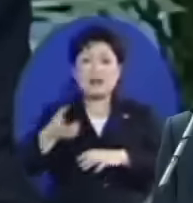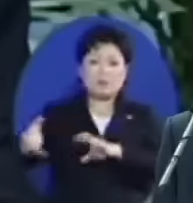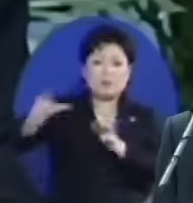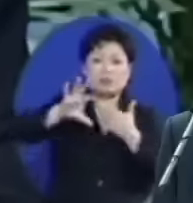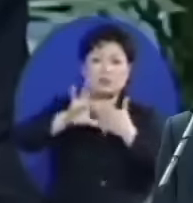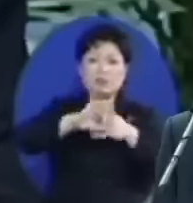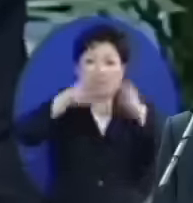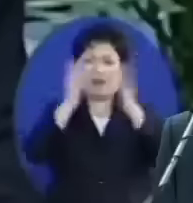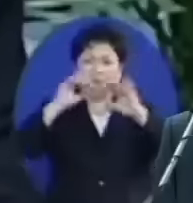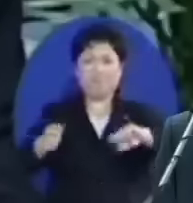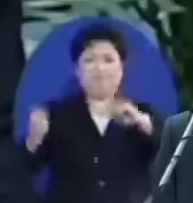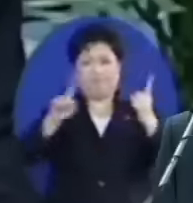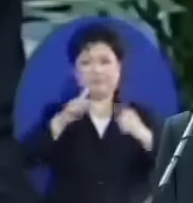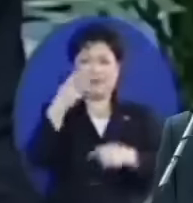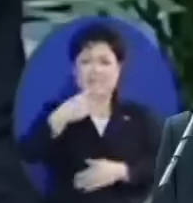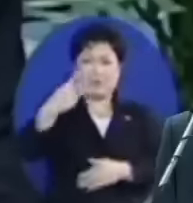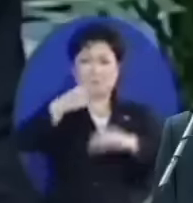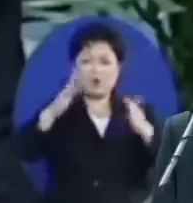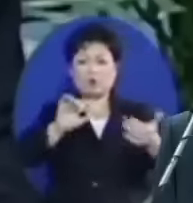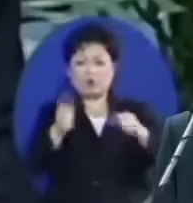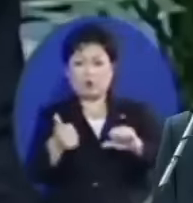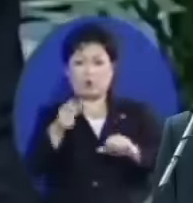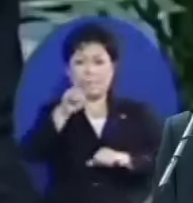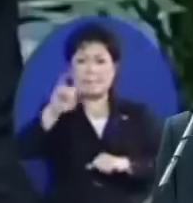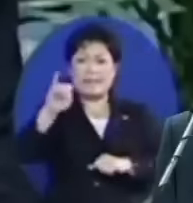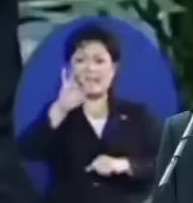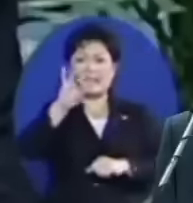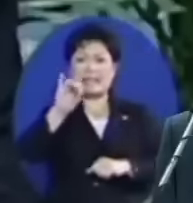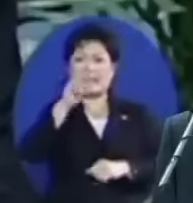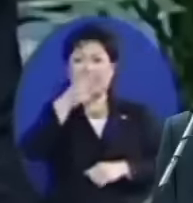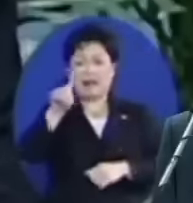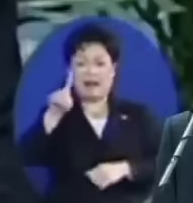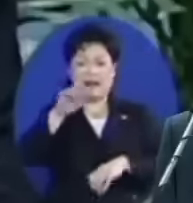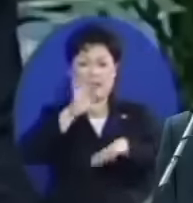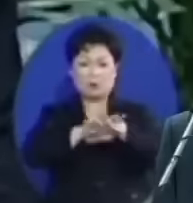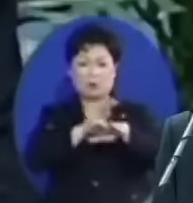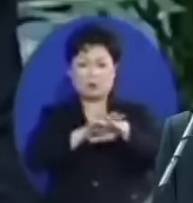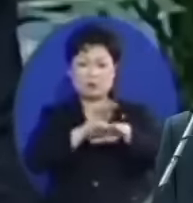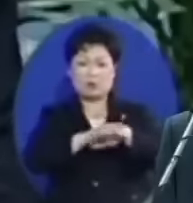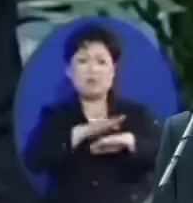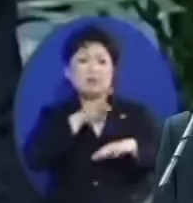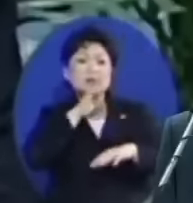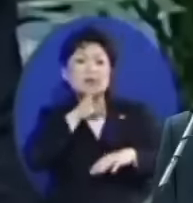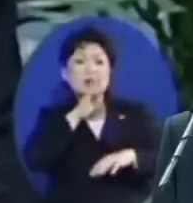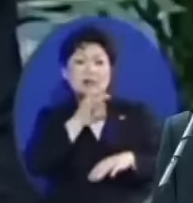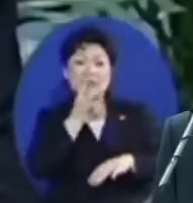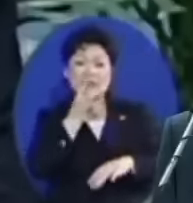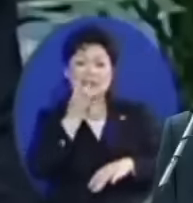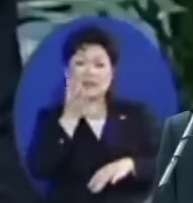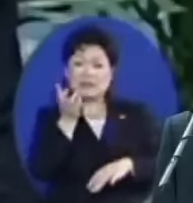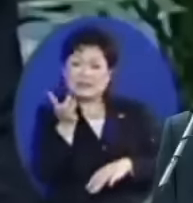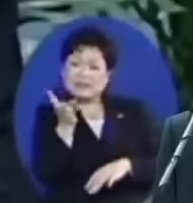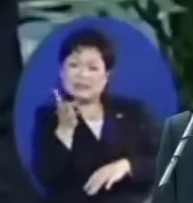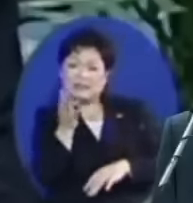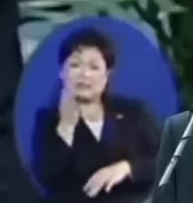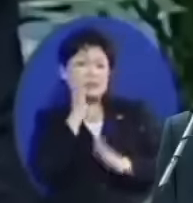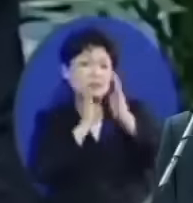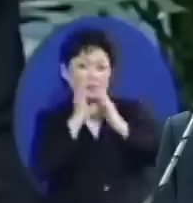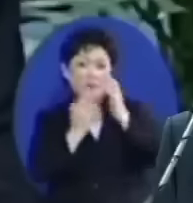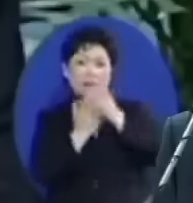것입니다. 3000년 동안 죽은 미이라의 손에 있었던 씨앗에서 생명의 생이 나올 수